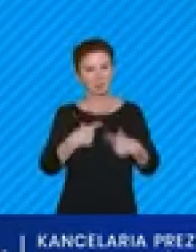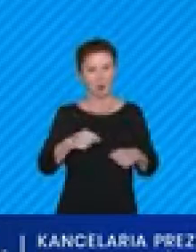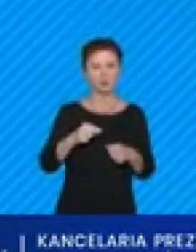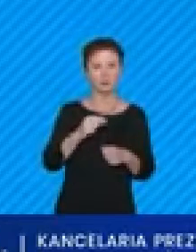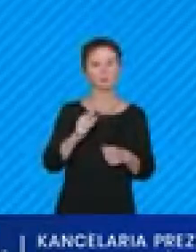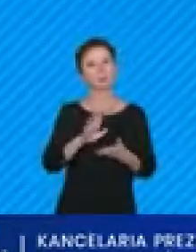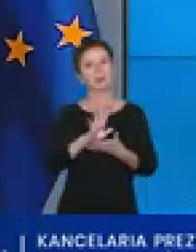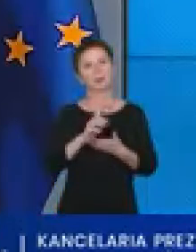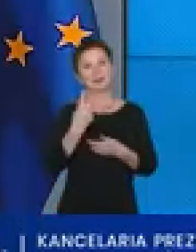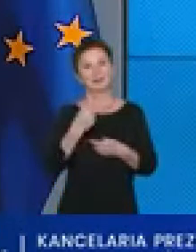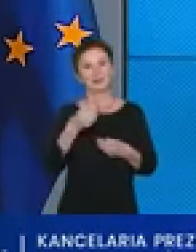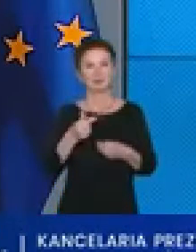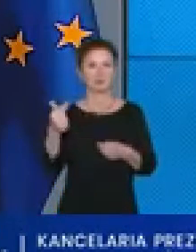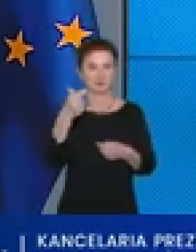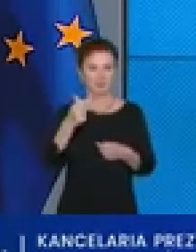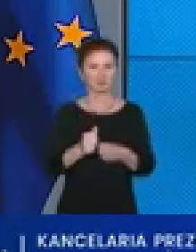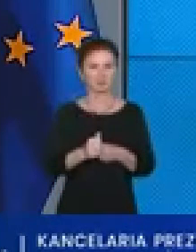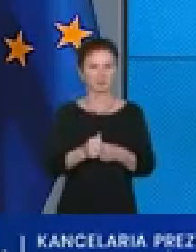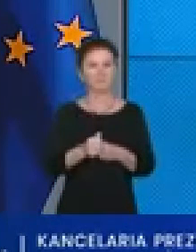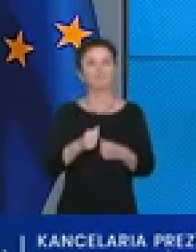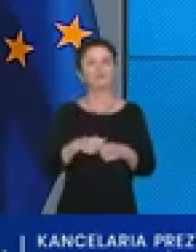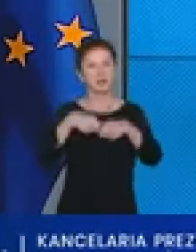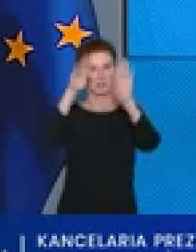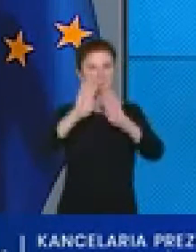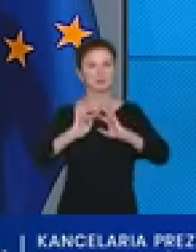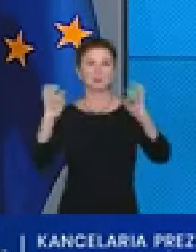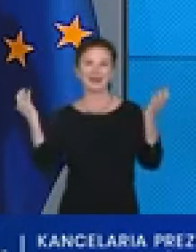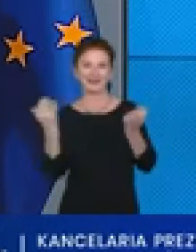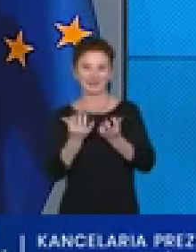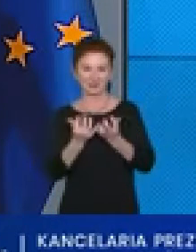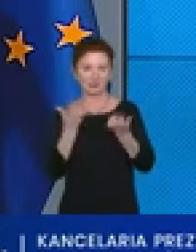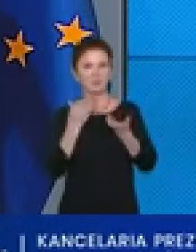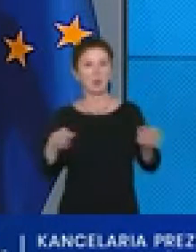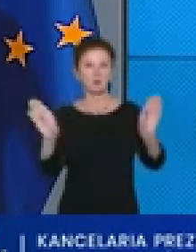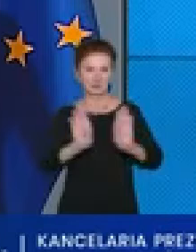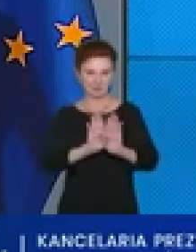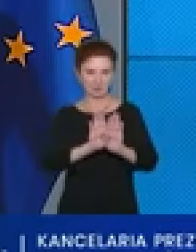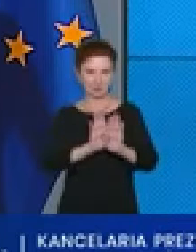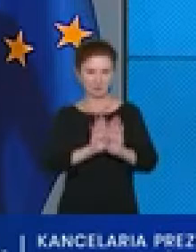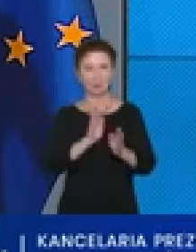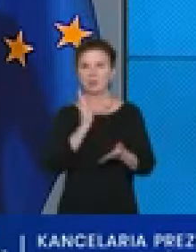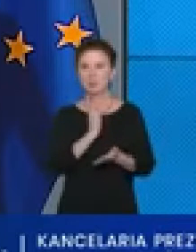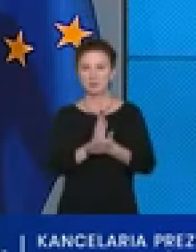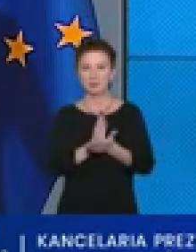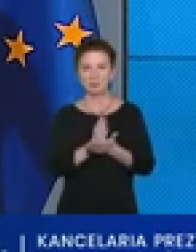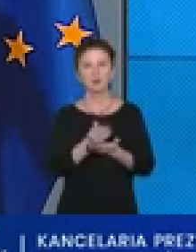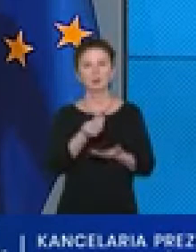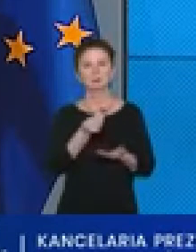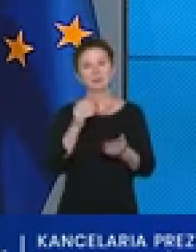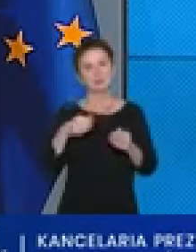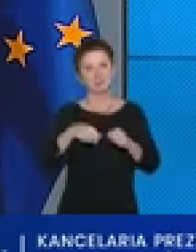metr kwadratowy. Sklepy w galeriach handlowych będą zamknięte, z wyjątkiem sklepów